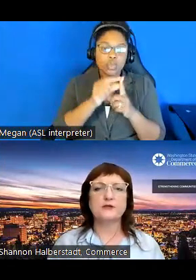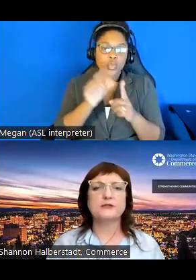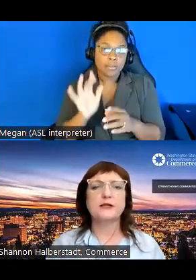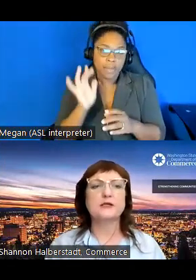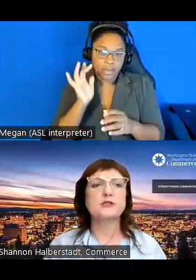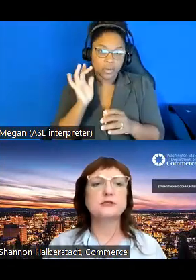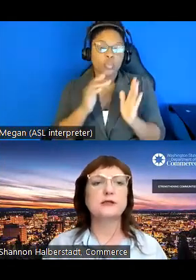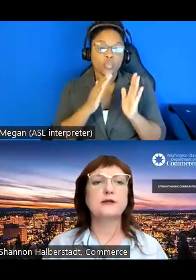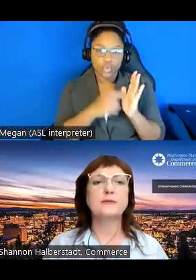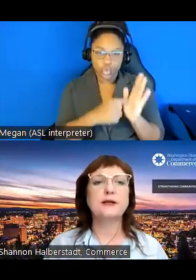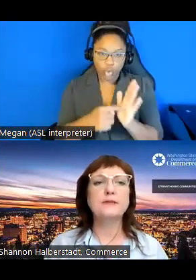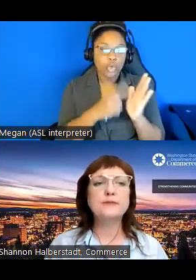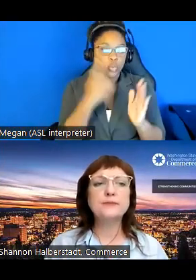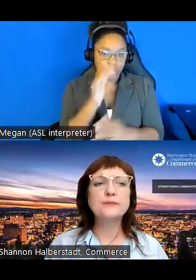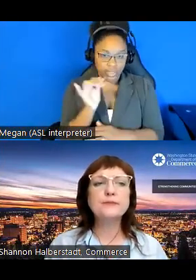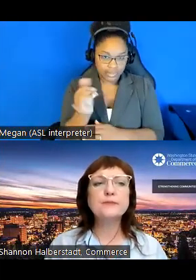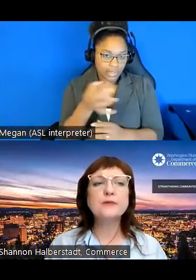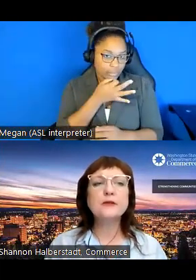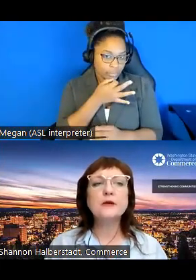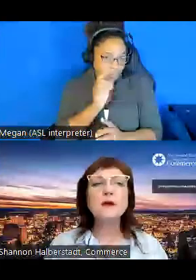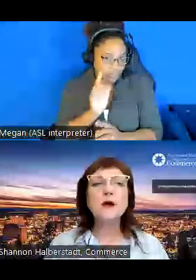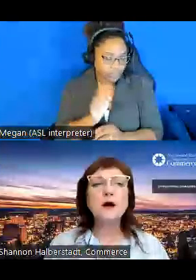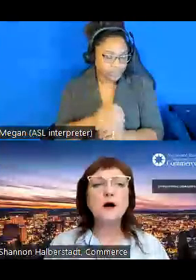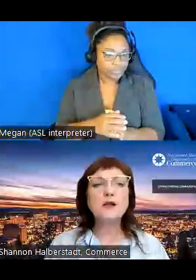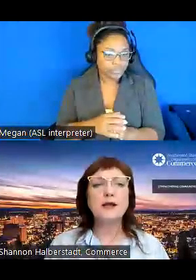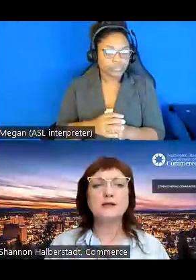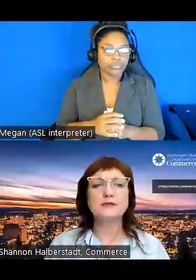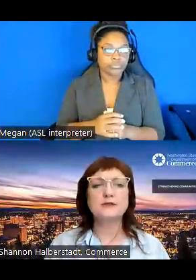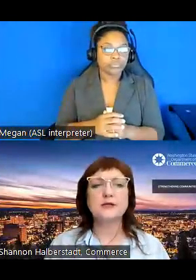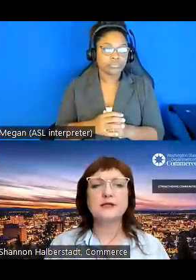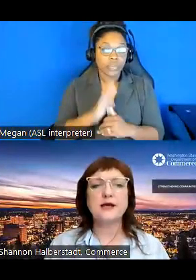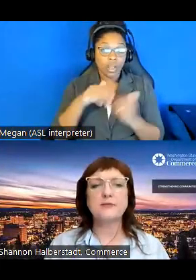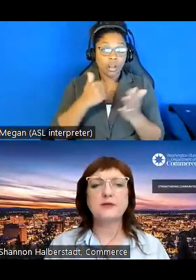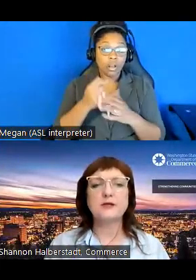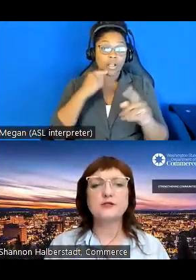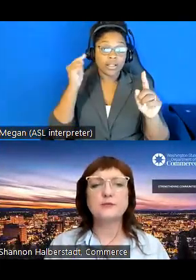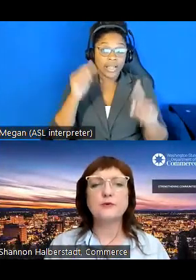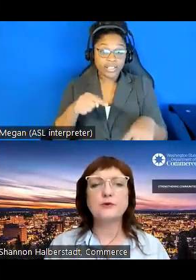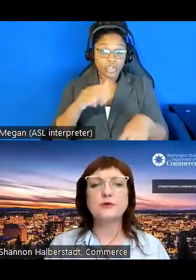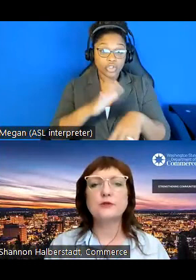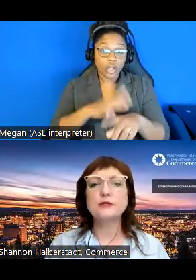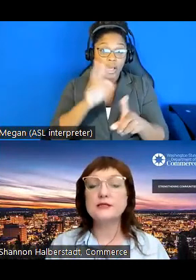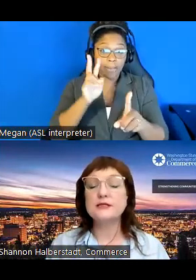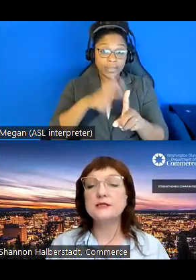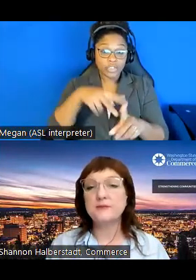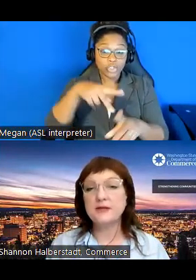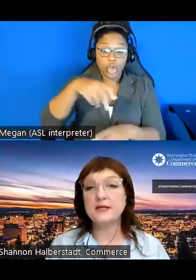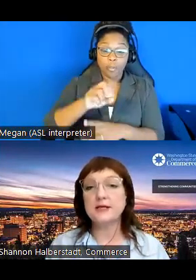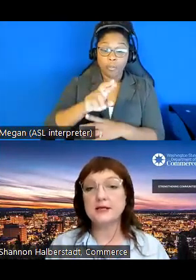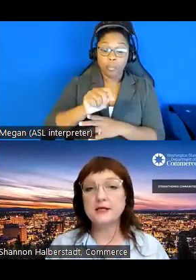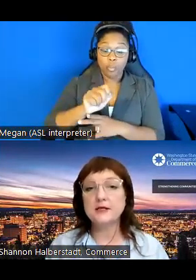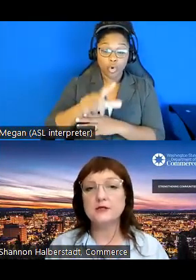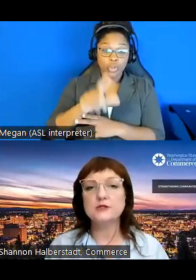하면 비밀번호 잊었다란 그런 버튼이 있습니다. 그거 클릭하시면 됩니다.